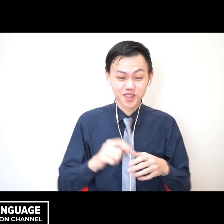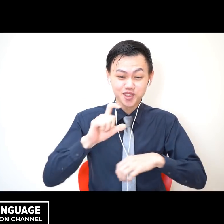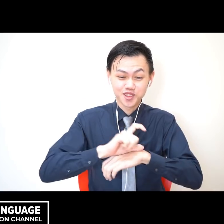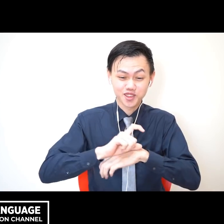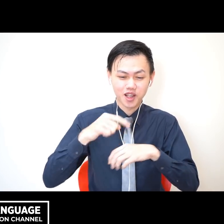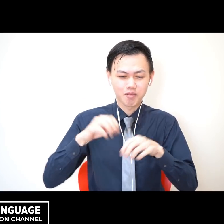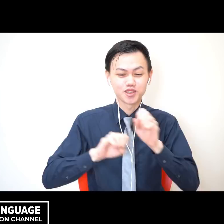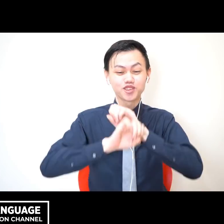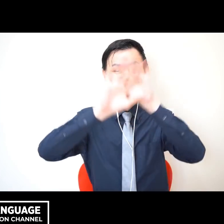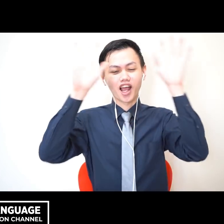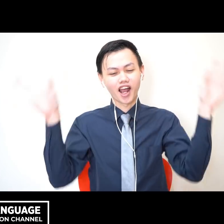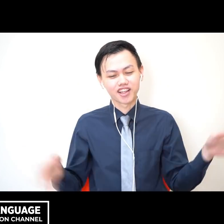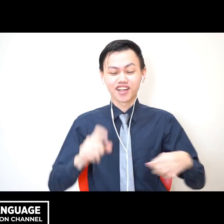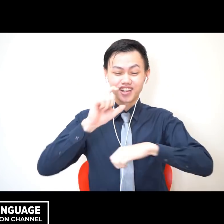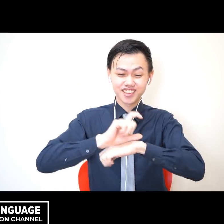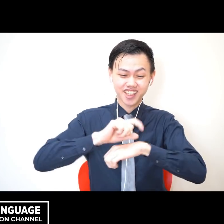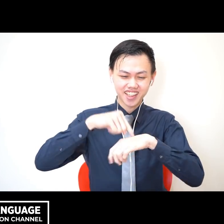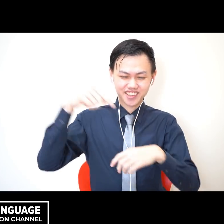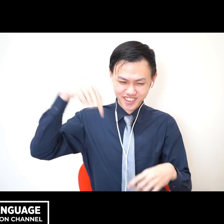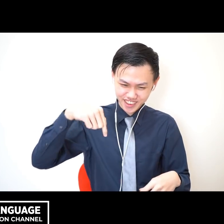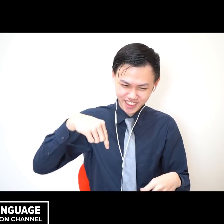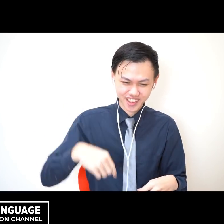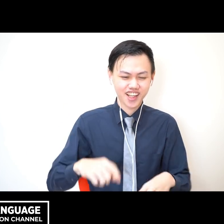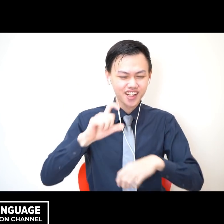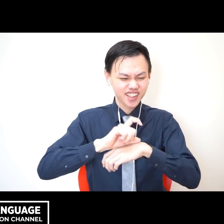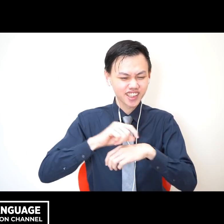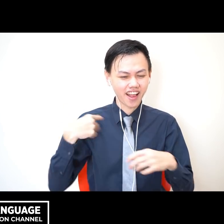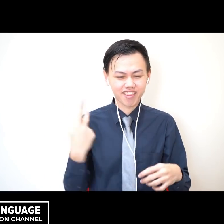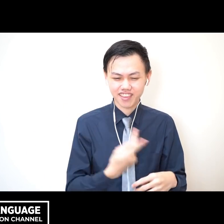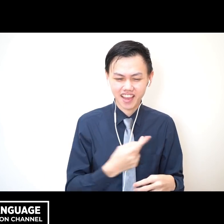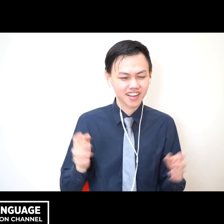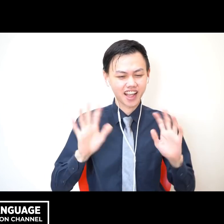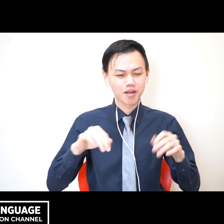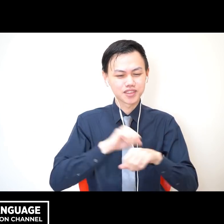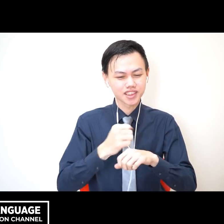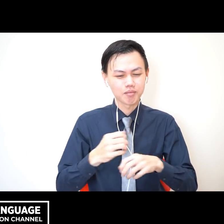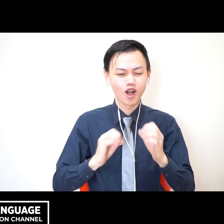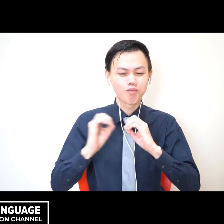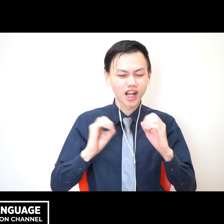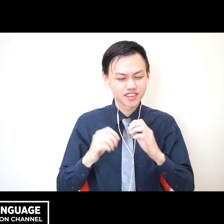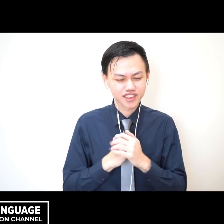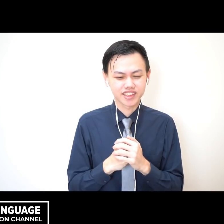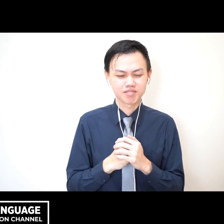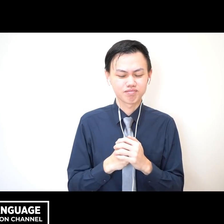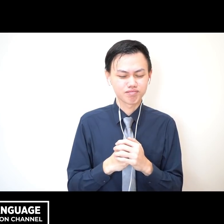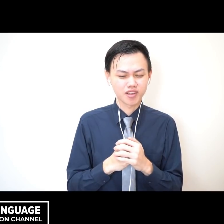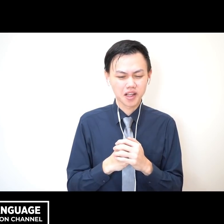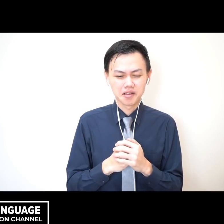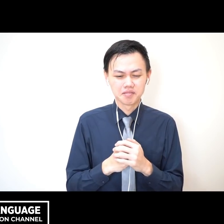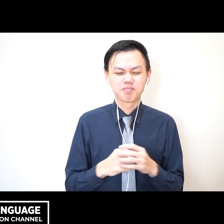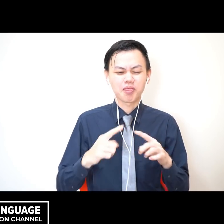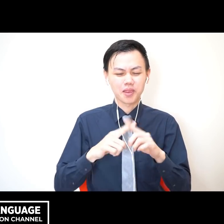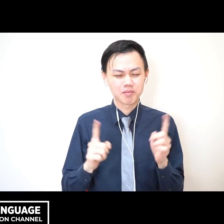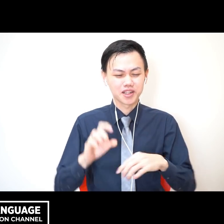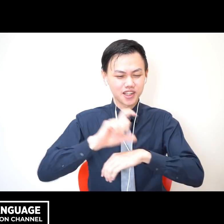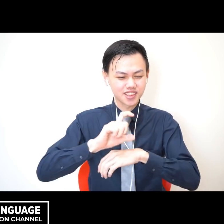semua gedung gereja kita tidak bisa beroperasi. Tetapi gereja, yaitu saudara dan saya, bahwa kita bisa